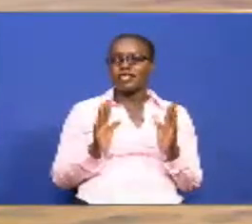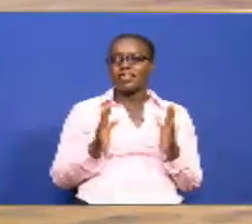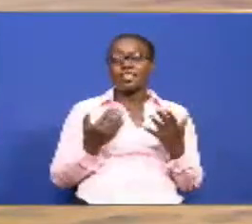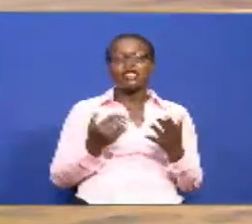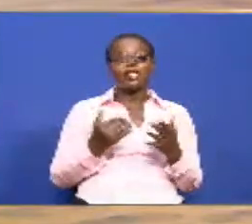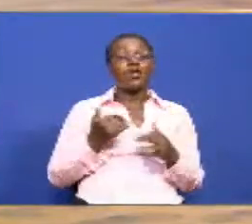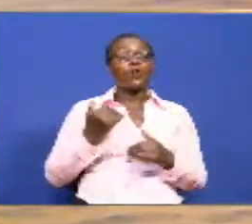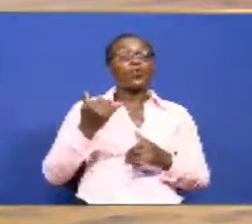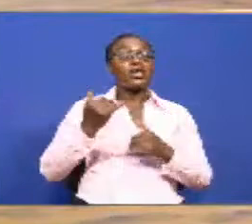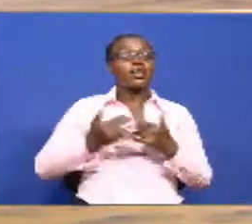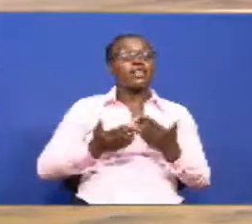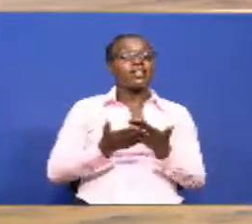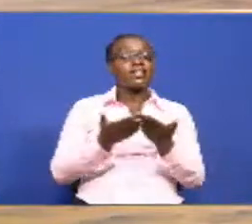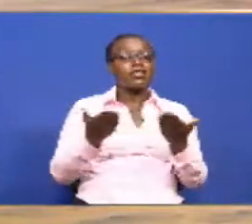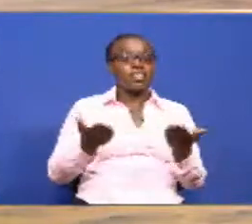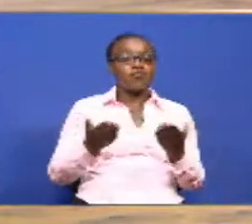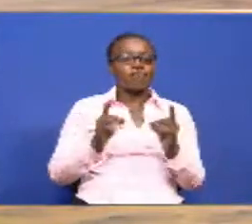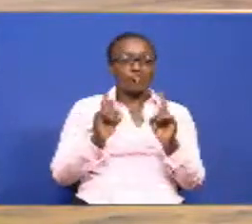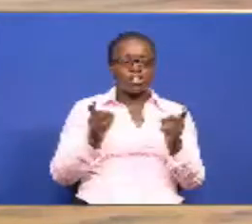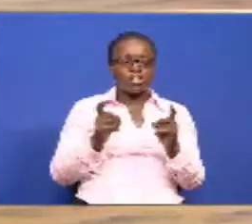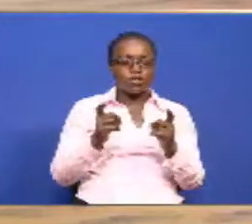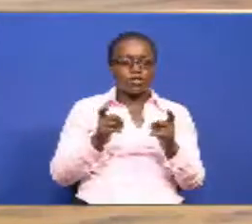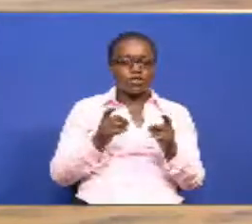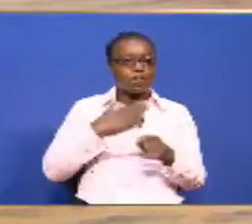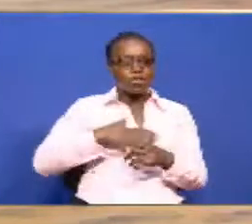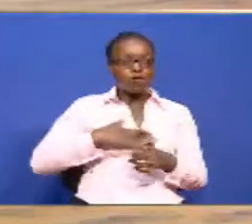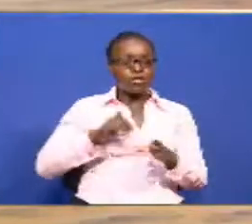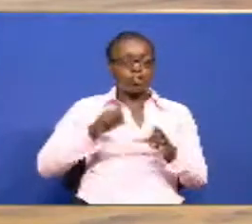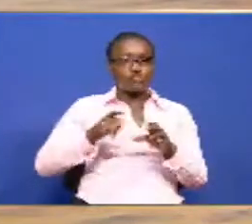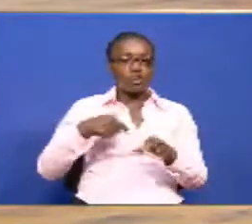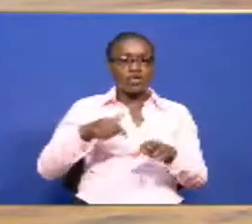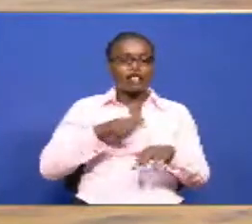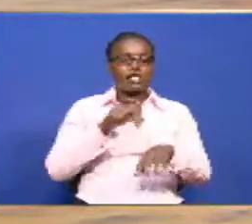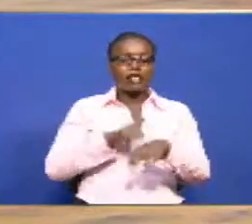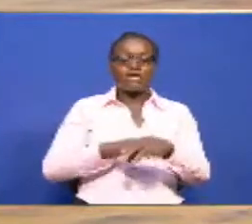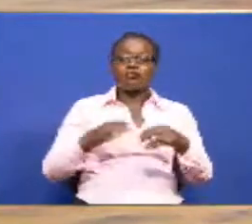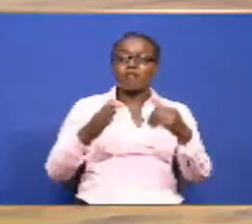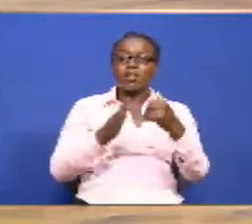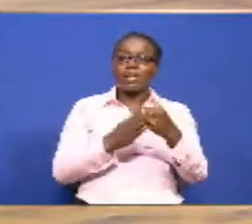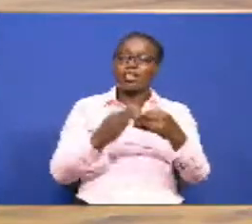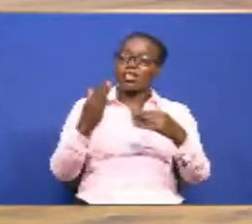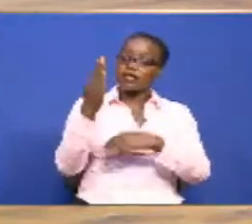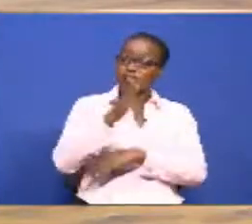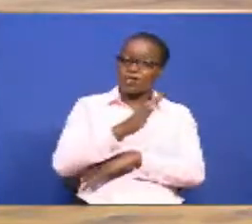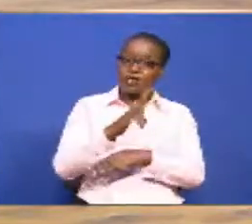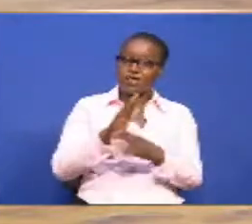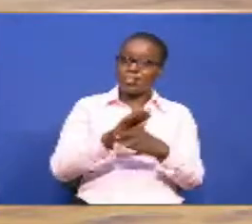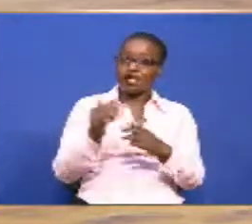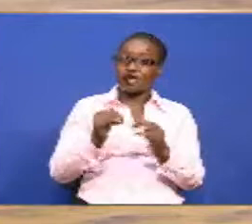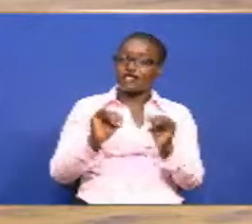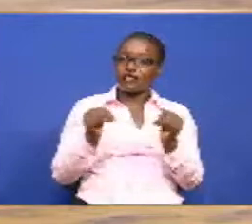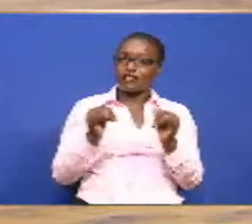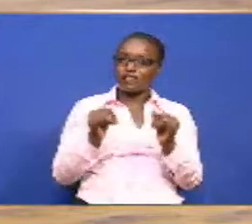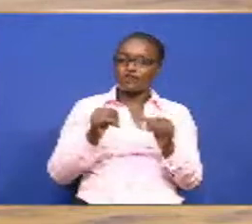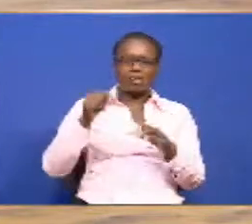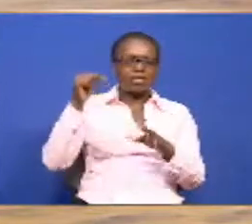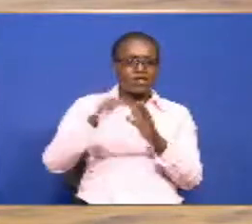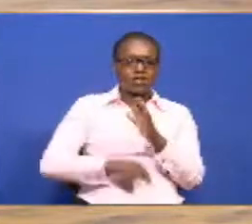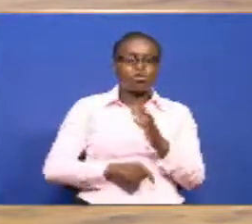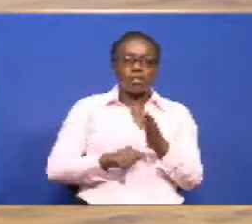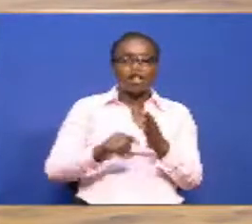tumefika mwisho kwa taarifa hiyo. Usikose kujiunga nasi mwendo wa saa 3 kwa taarifa hizi na nyingine lukuki ambazo sija